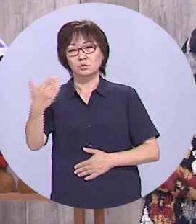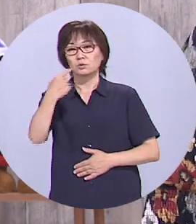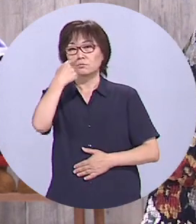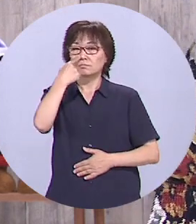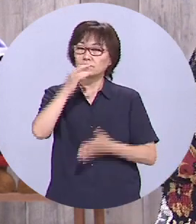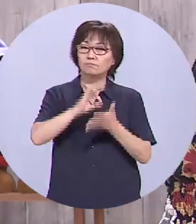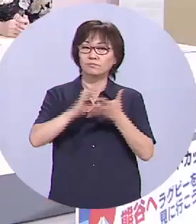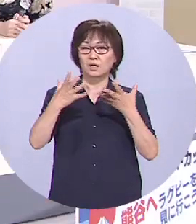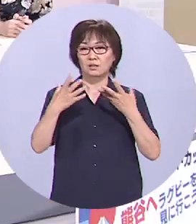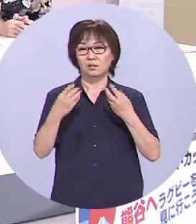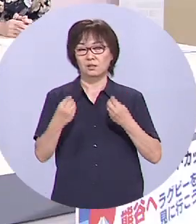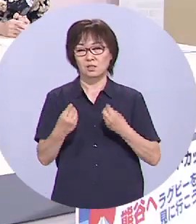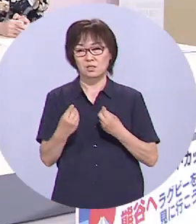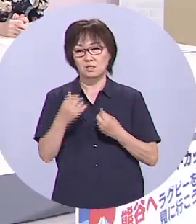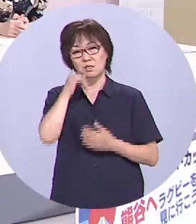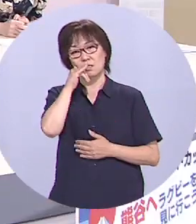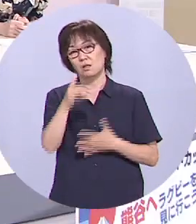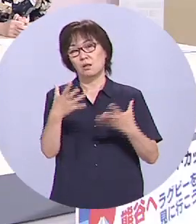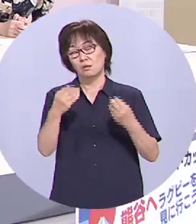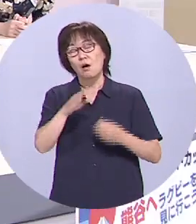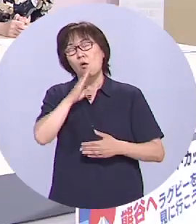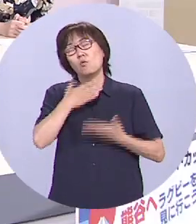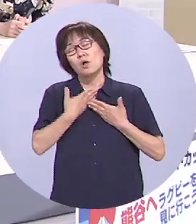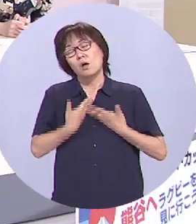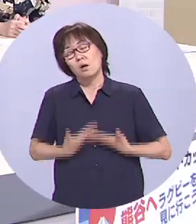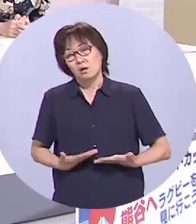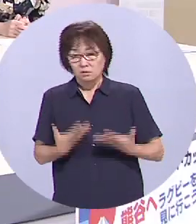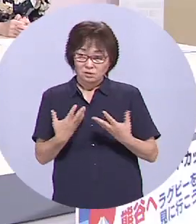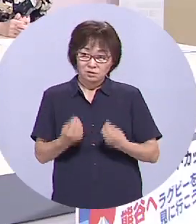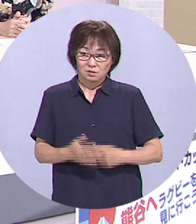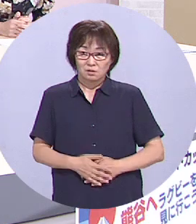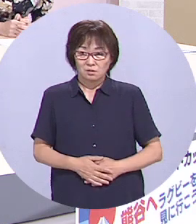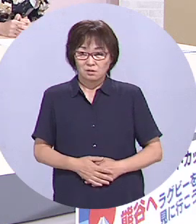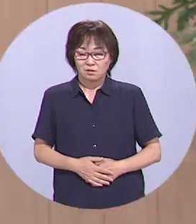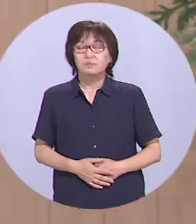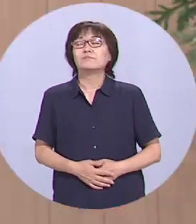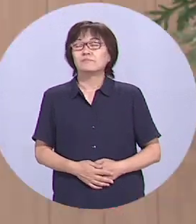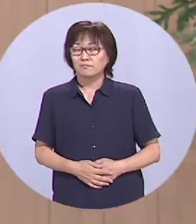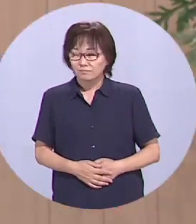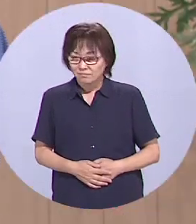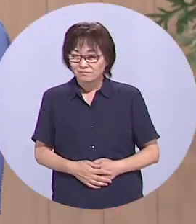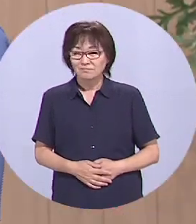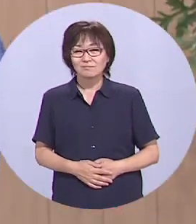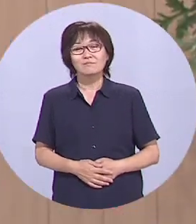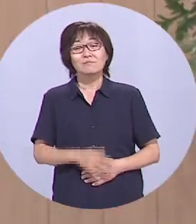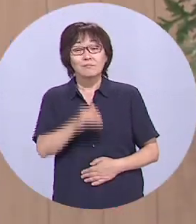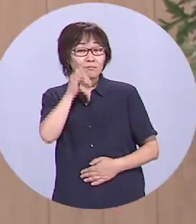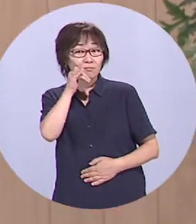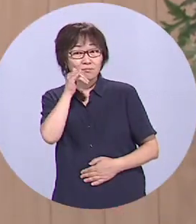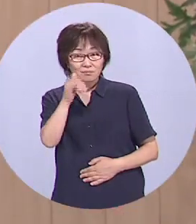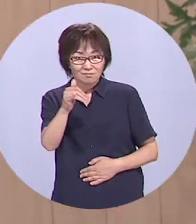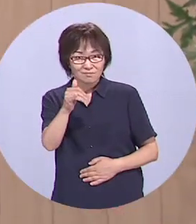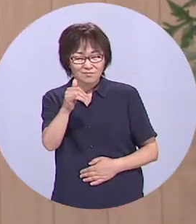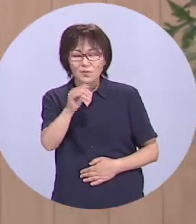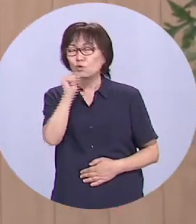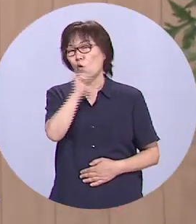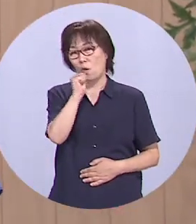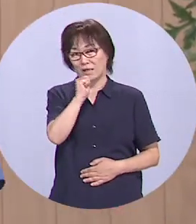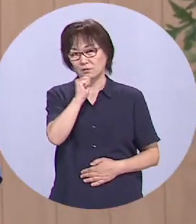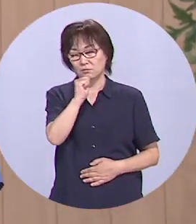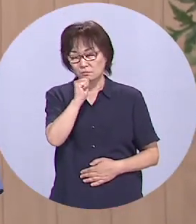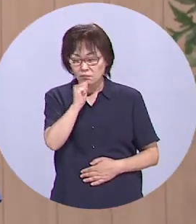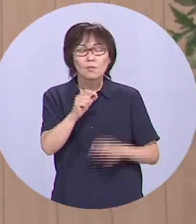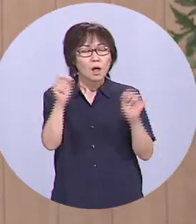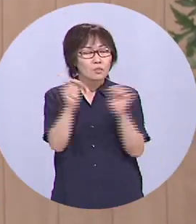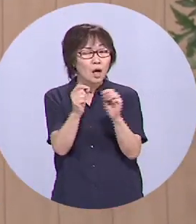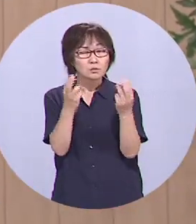利用させていただきました。 あ、そうなんですか。 本当に安心しました。 そうなんです、うん、短縮ダイヤルを改めてご紹介しますと、短